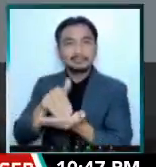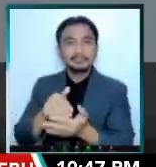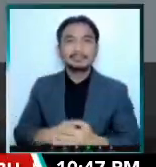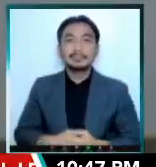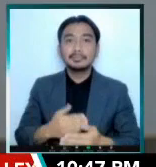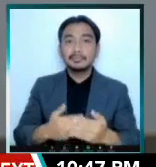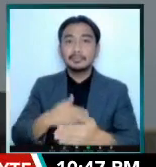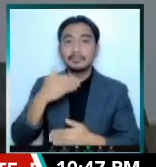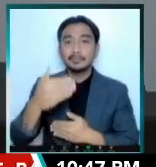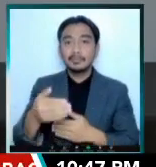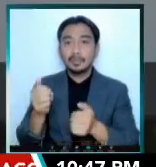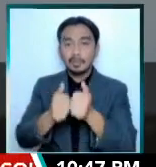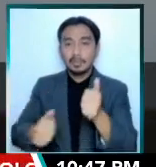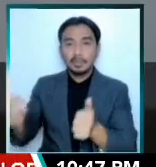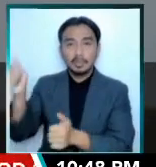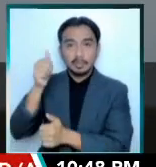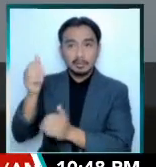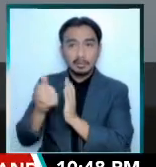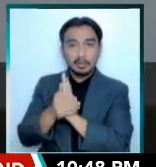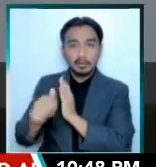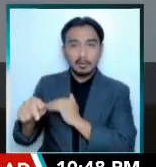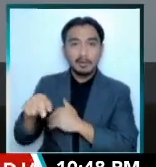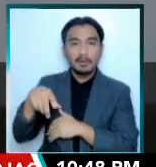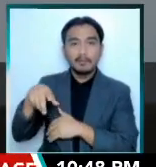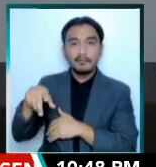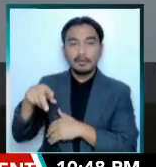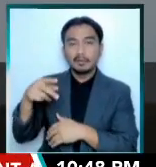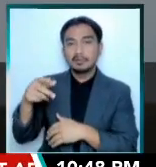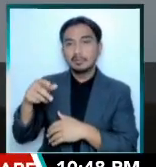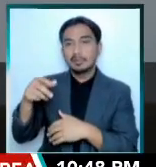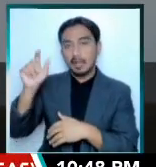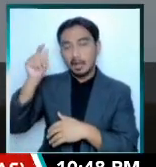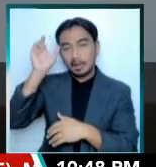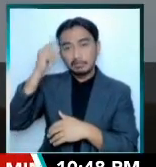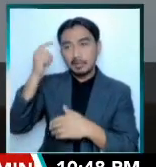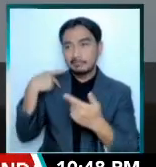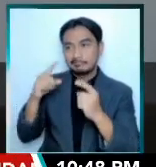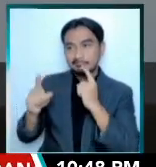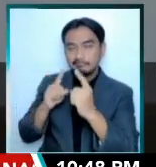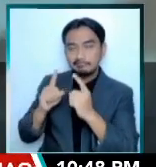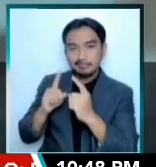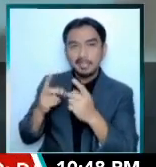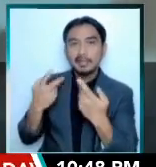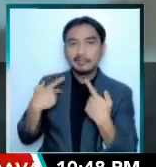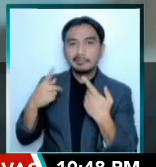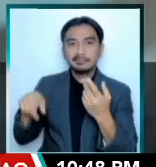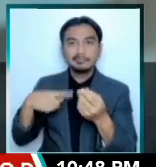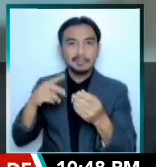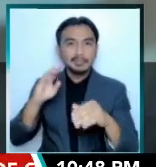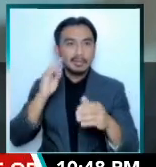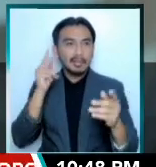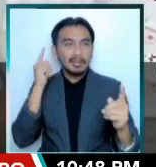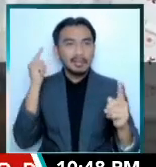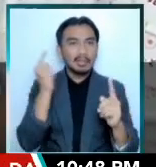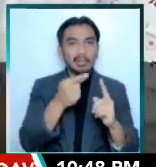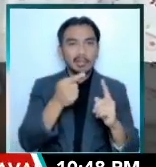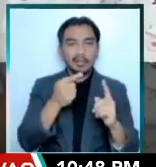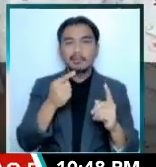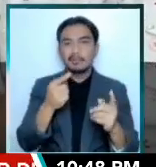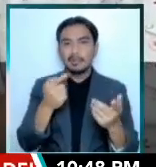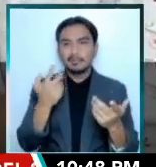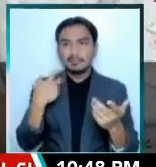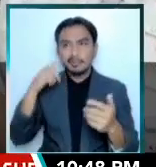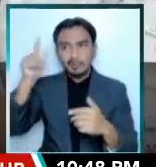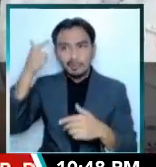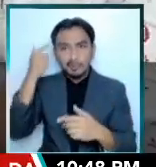Czar Carlito Galvez Jr. ng Super Radio DZBB, sinabi niyang tinatarget ng gobyerno ang pagbibigay ng ika-apat na dose ng